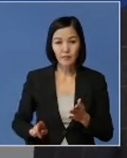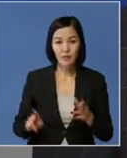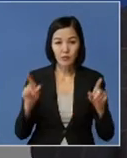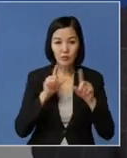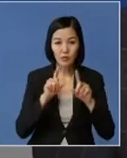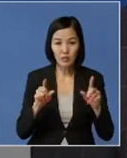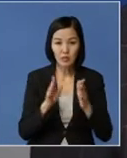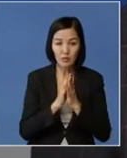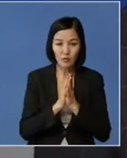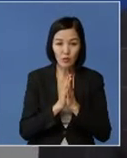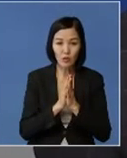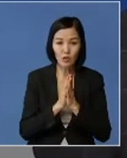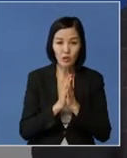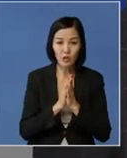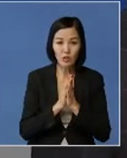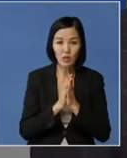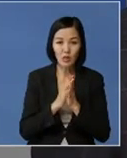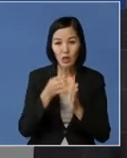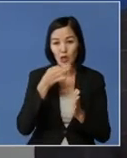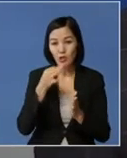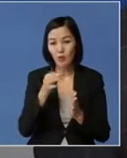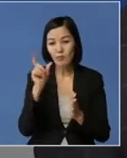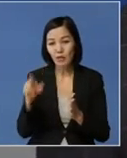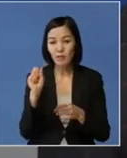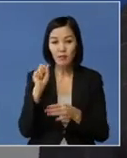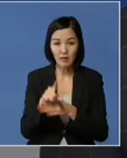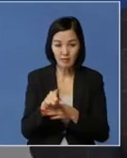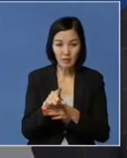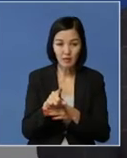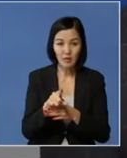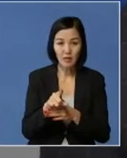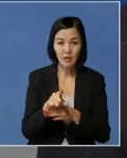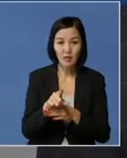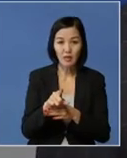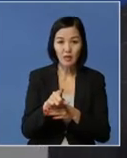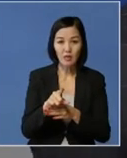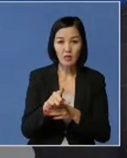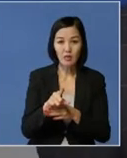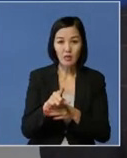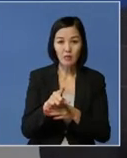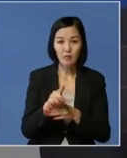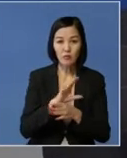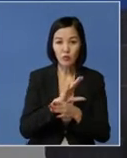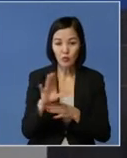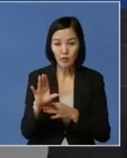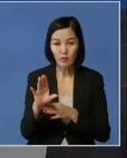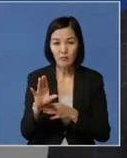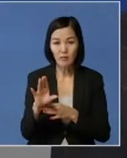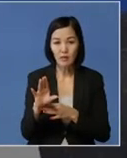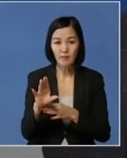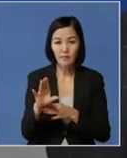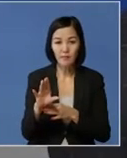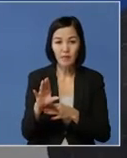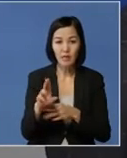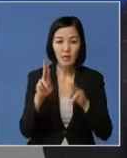нысанды өтінішті жауапты маманға жүктейді. Және жауапты маман белгіленген нысанда жолдаманы беріп,